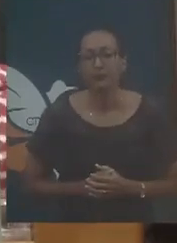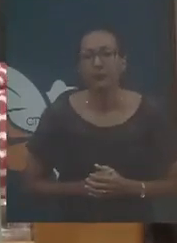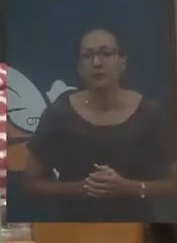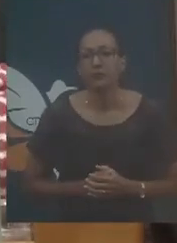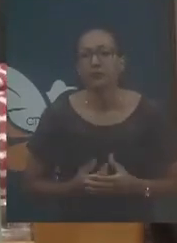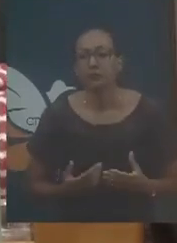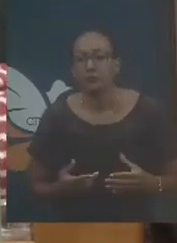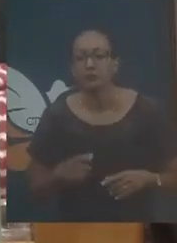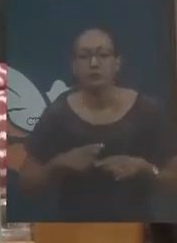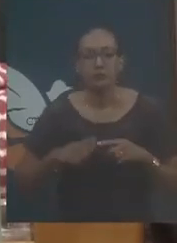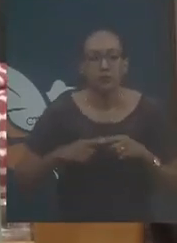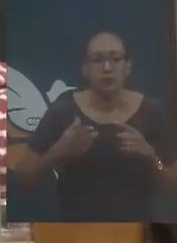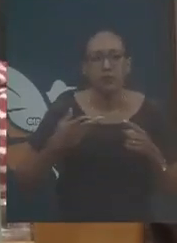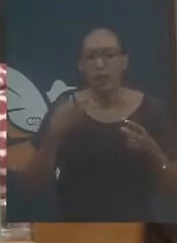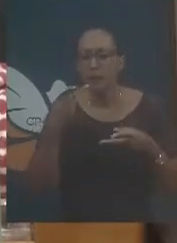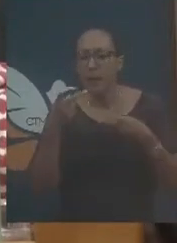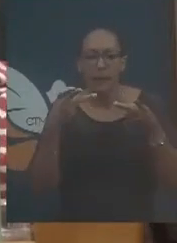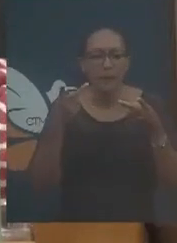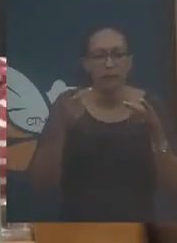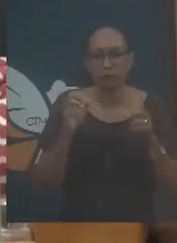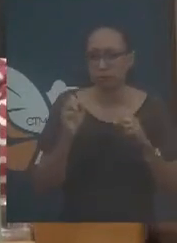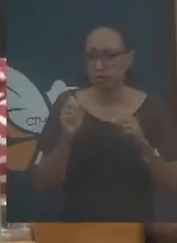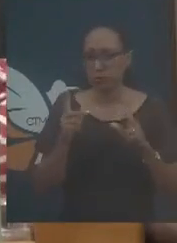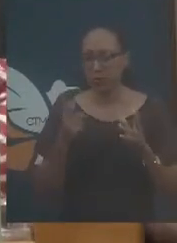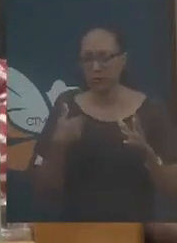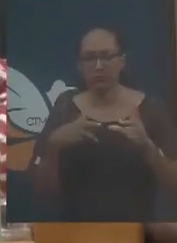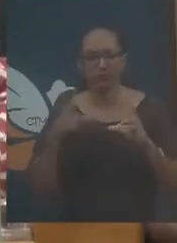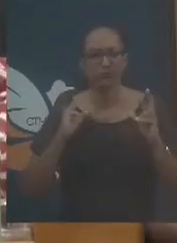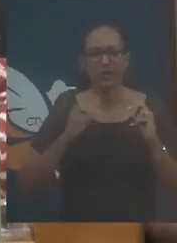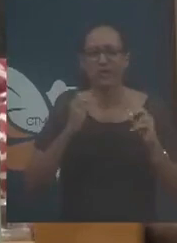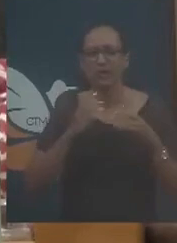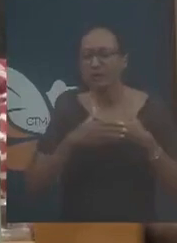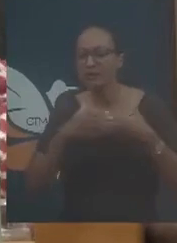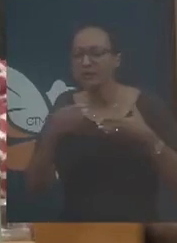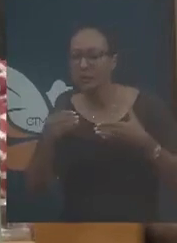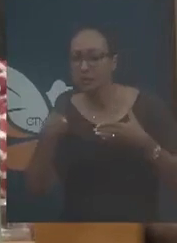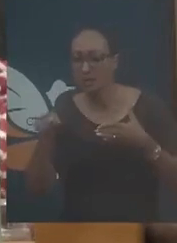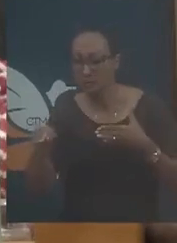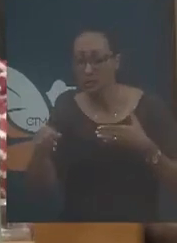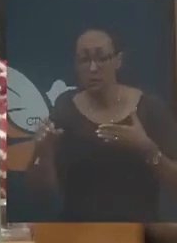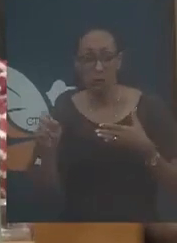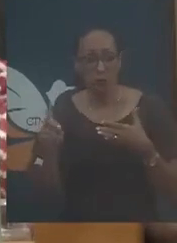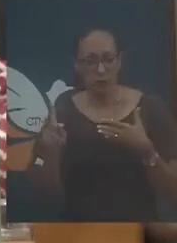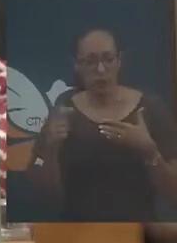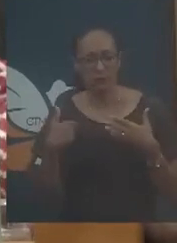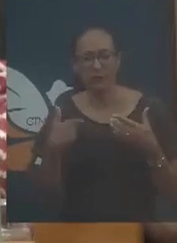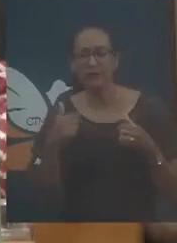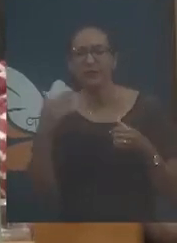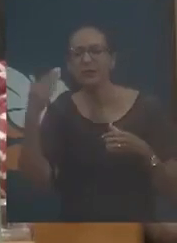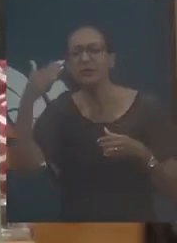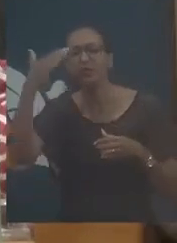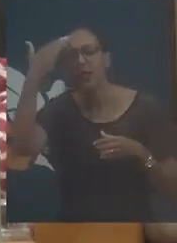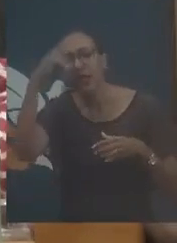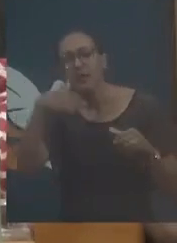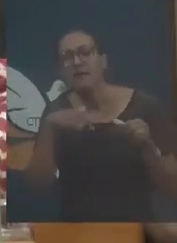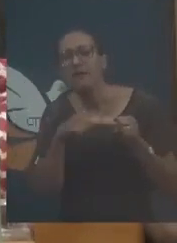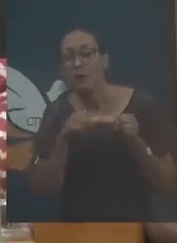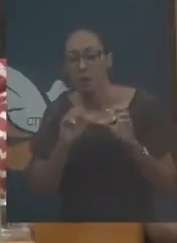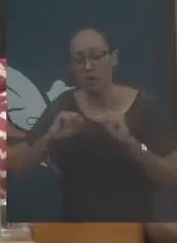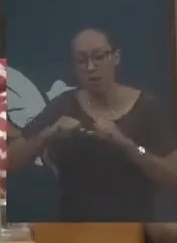j'entends beaucoup d'annonces. Je vous ai entendu dire que vous allez externaliser. Et vous savez ce que j'ai fait? Avec l'accord de mon